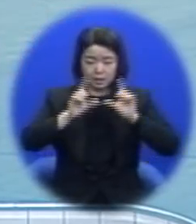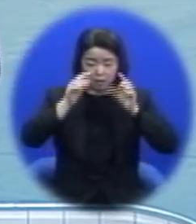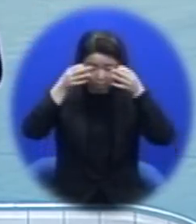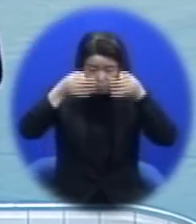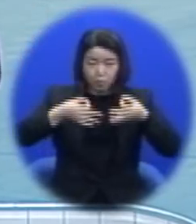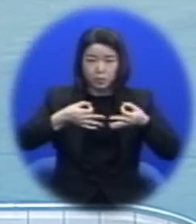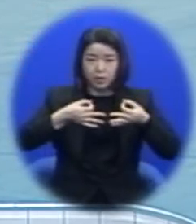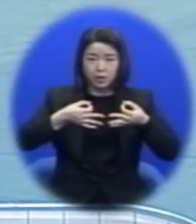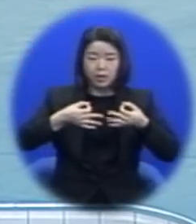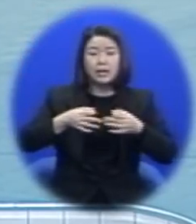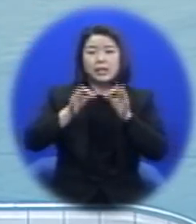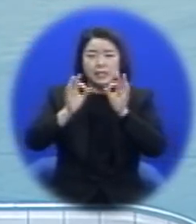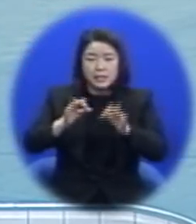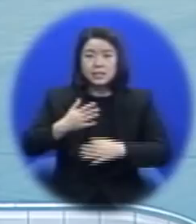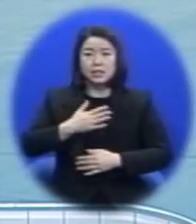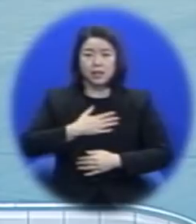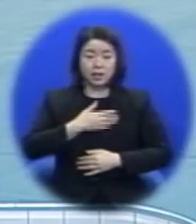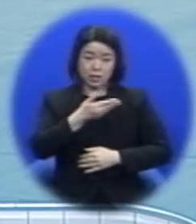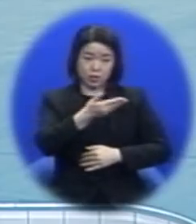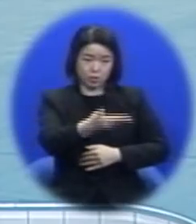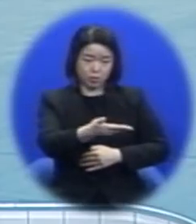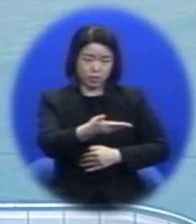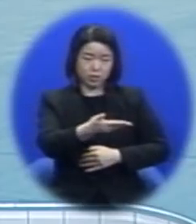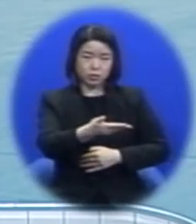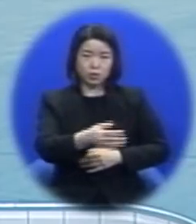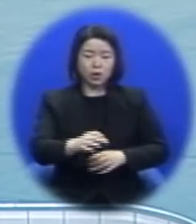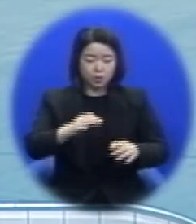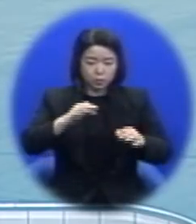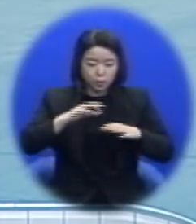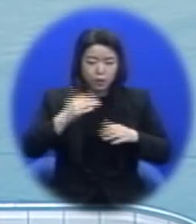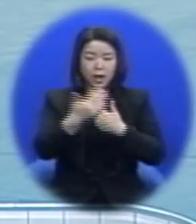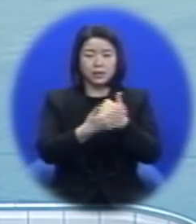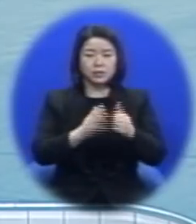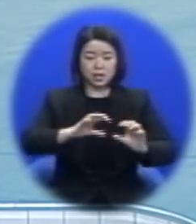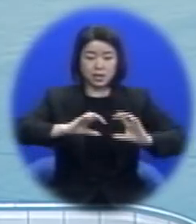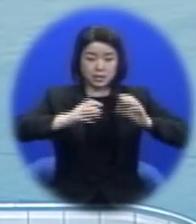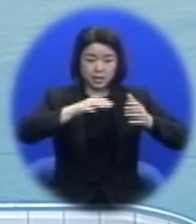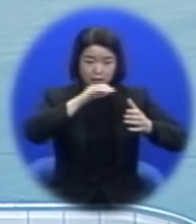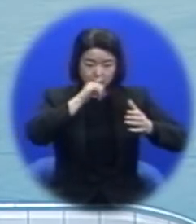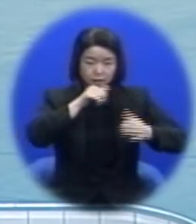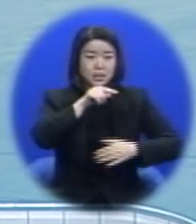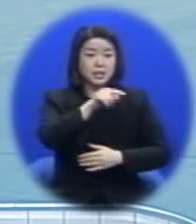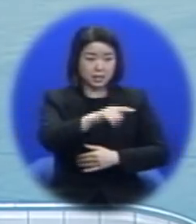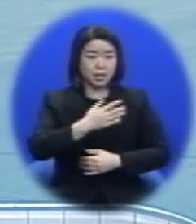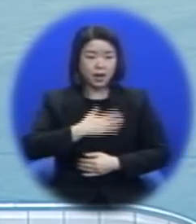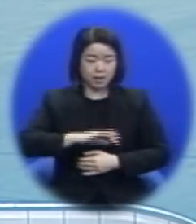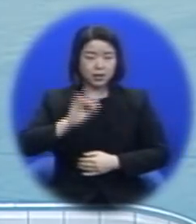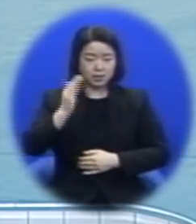이제 내가 너에게 줄 놀라운 은혜의 세계가 또 있다는 것을 너가 알라는 거예요.